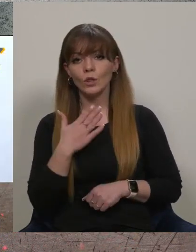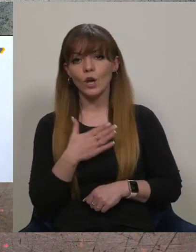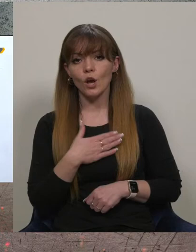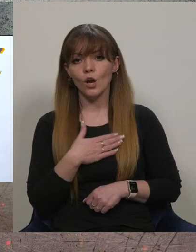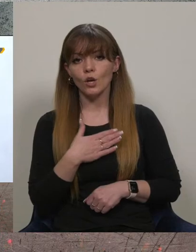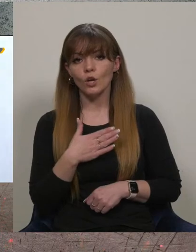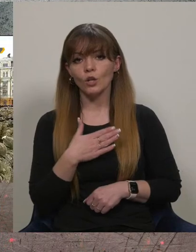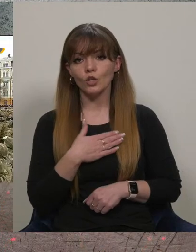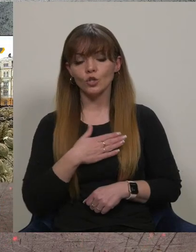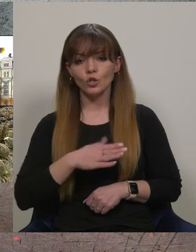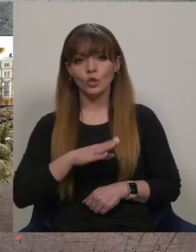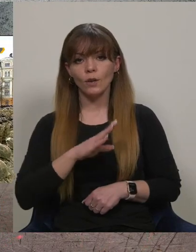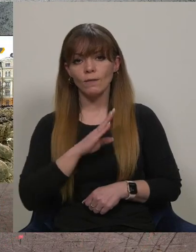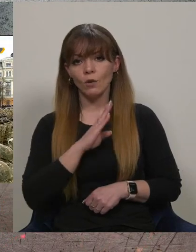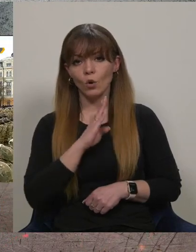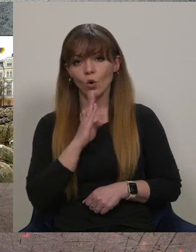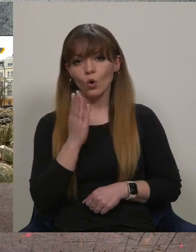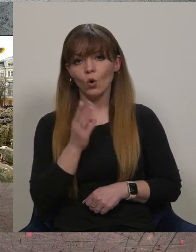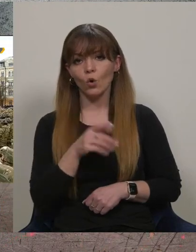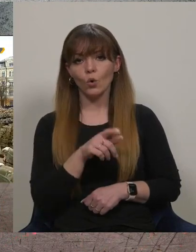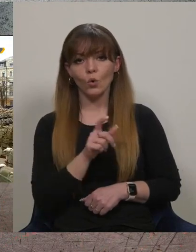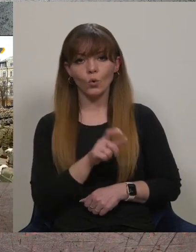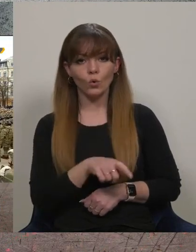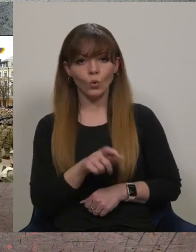Гинуть наші